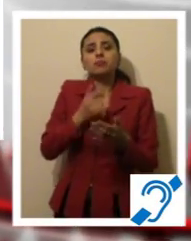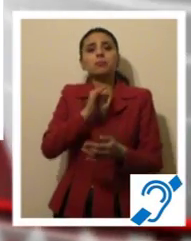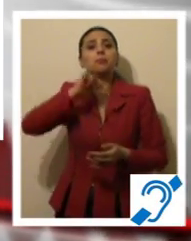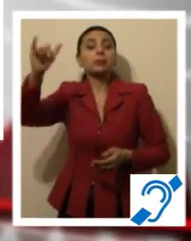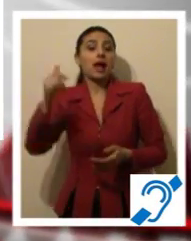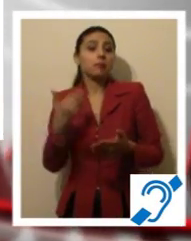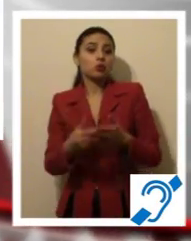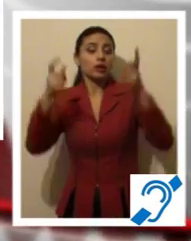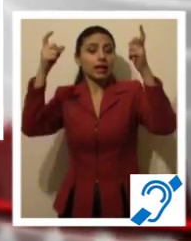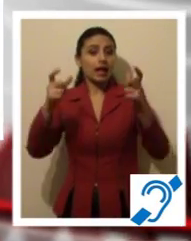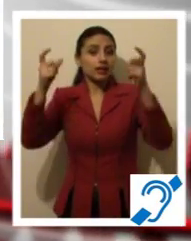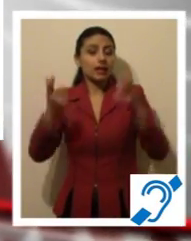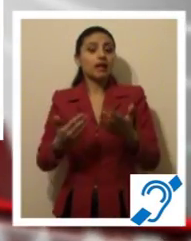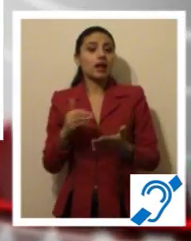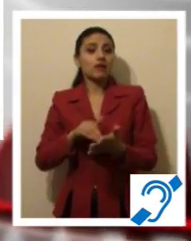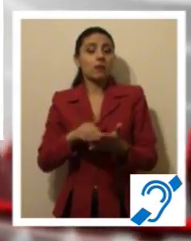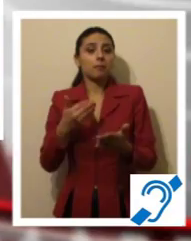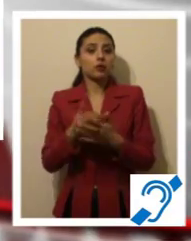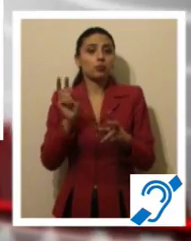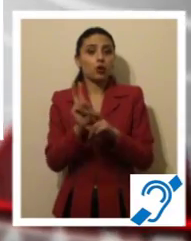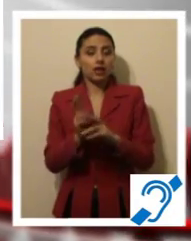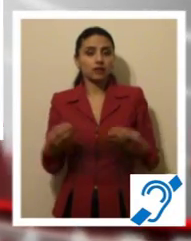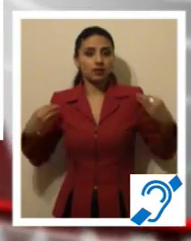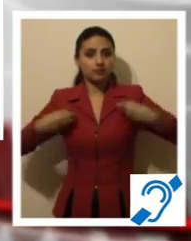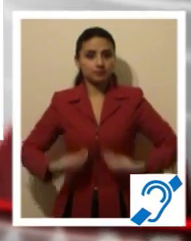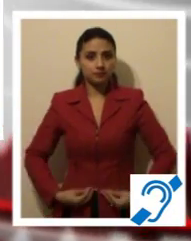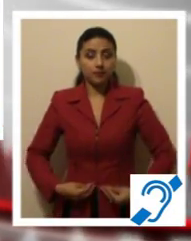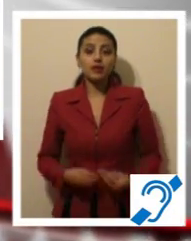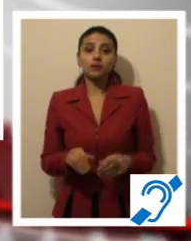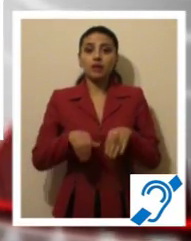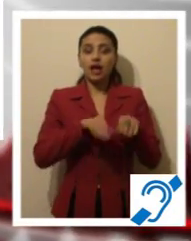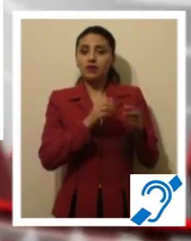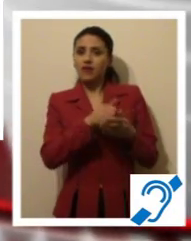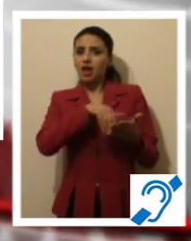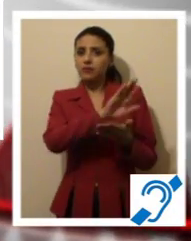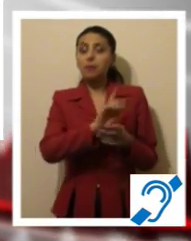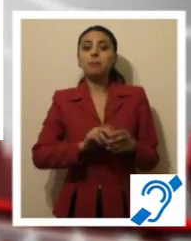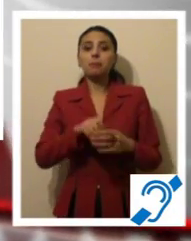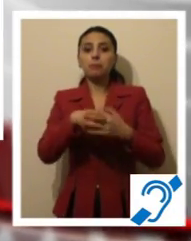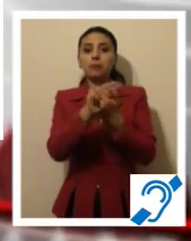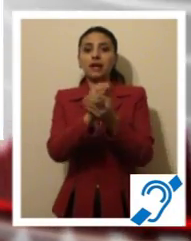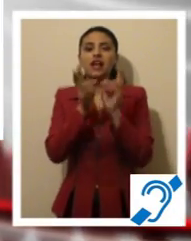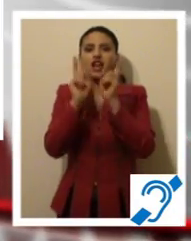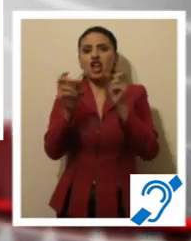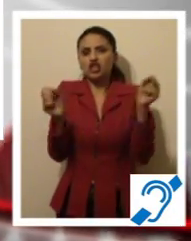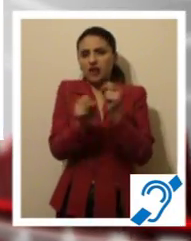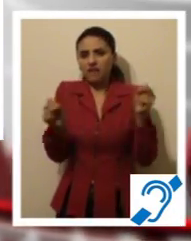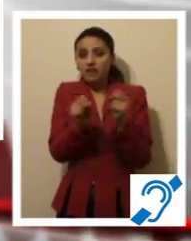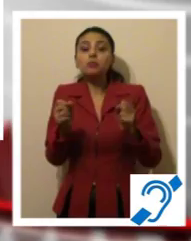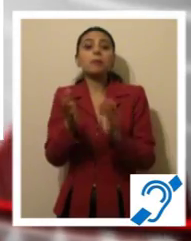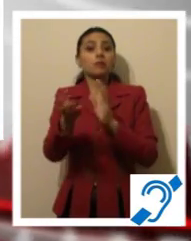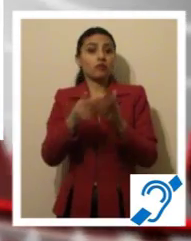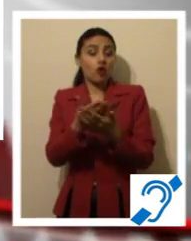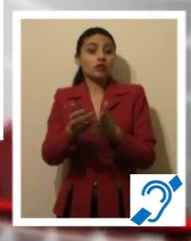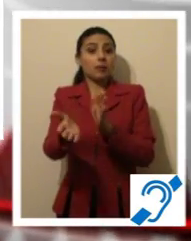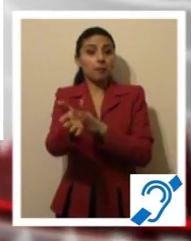este recomandată folosirea mijloacelor de protecție adecvate. Trebuie evitată expunerea prelungită a mâinilor și picioarelor la temperaturi scăzute pentru a se